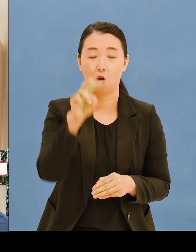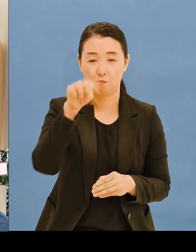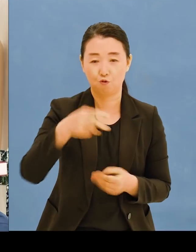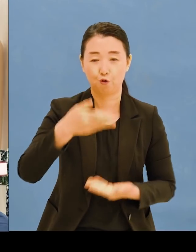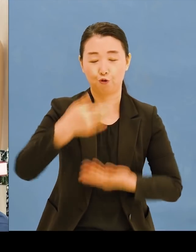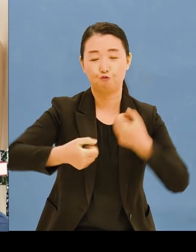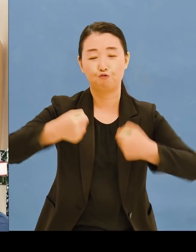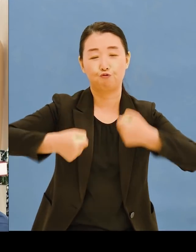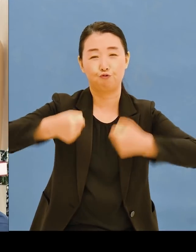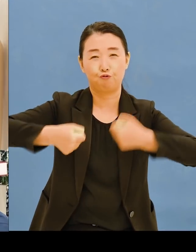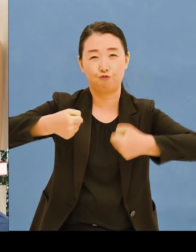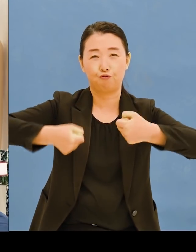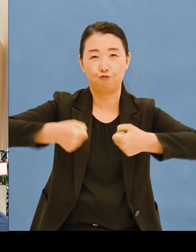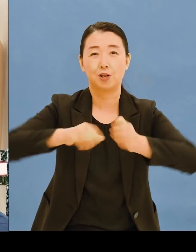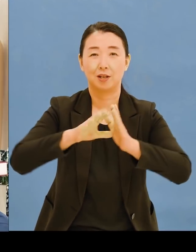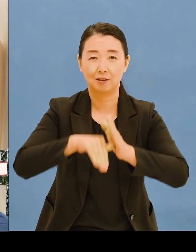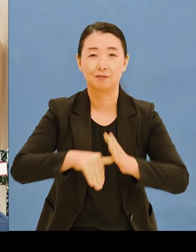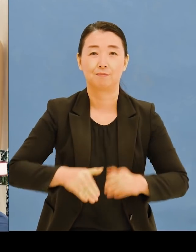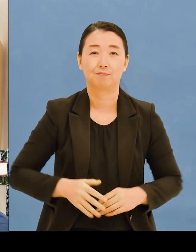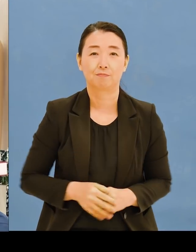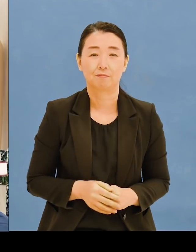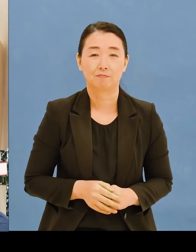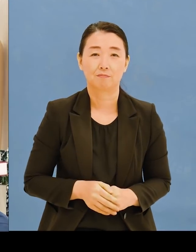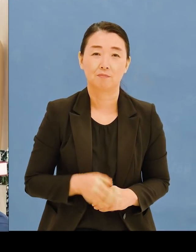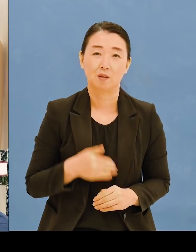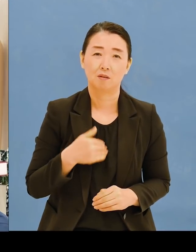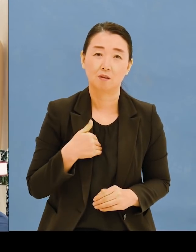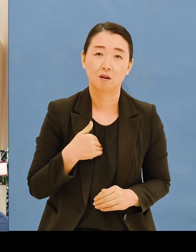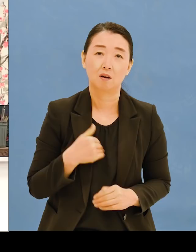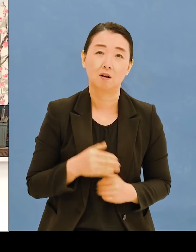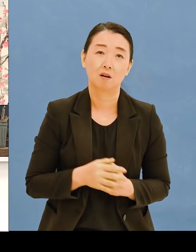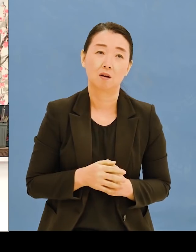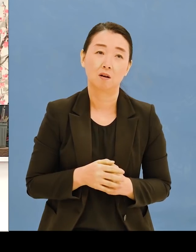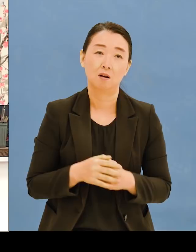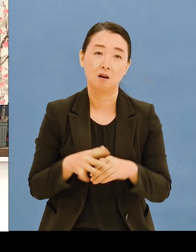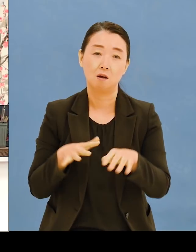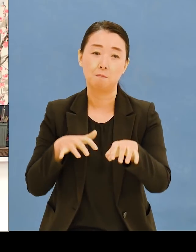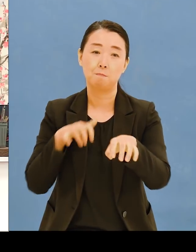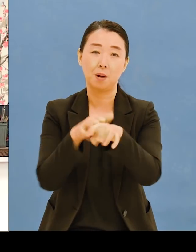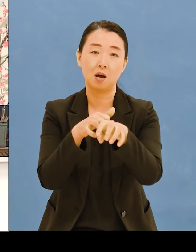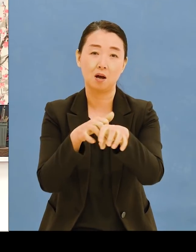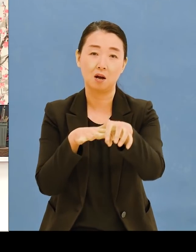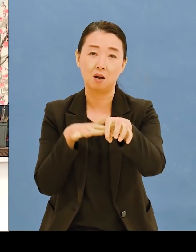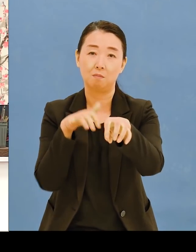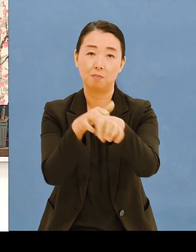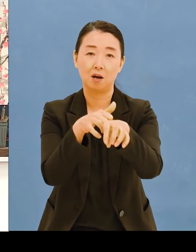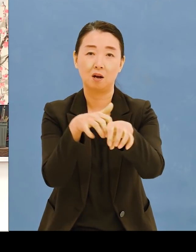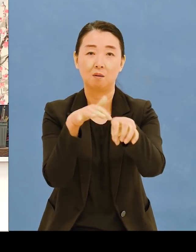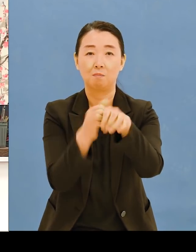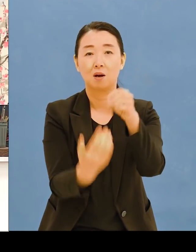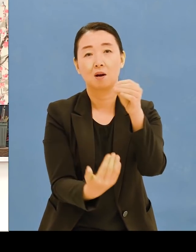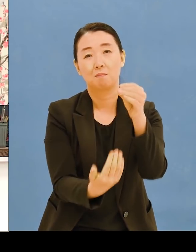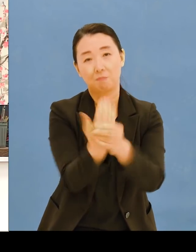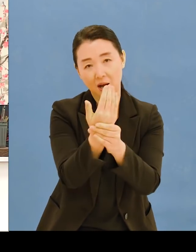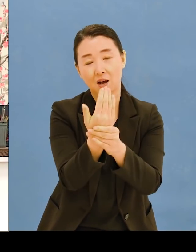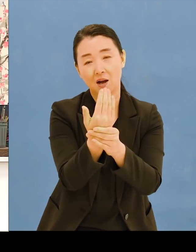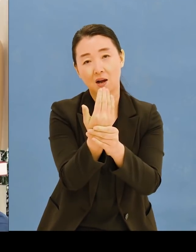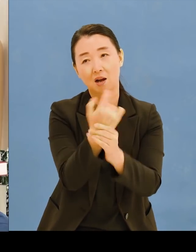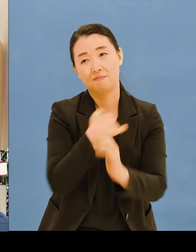이제 이렇게 운전하면서 가는데 네. 제가 삼중 추돌 사고를 냈어요. 사고를 내신 거예요? 제가 냈어요.